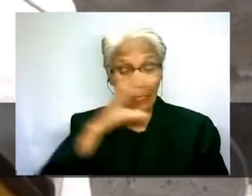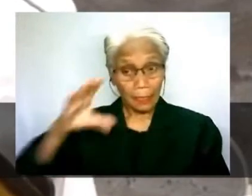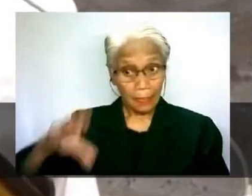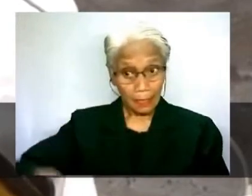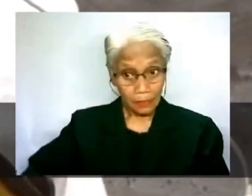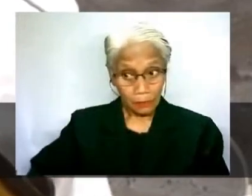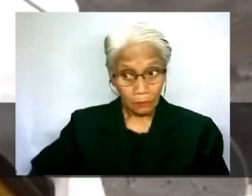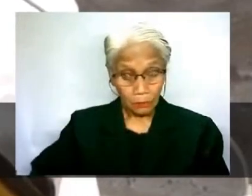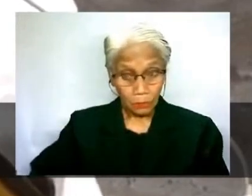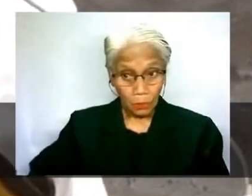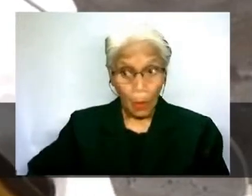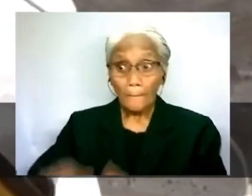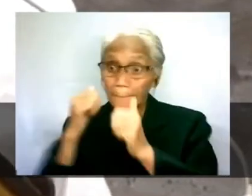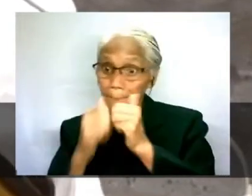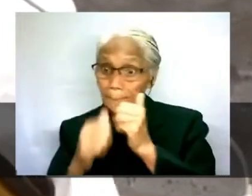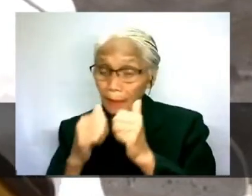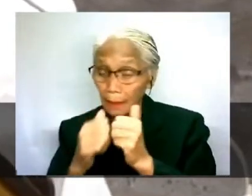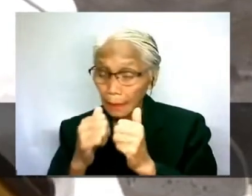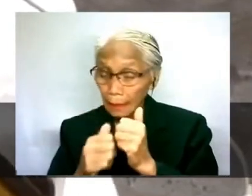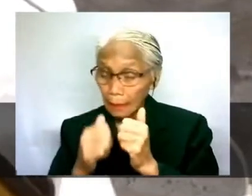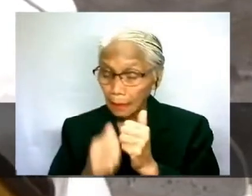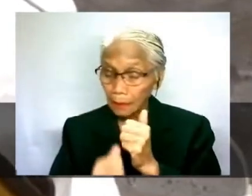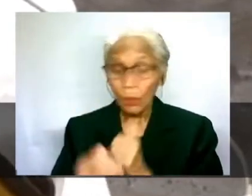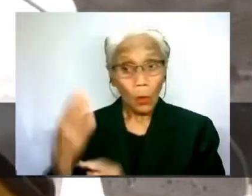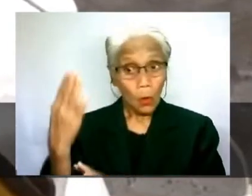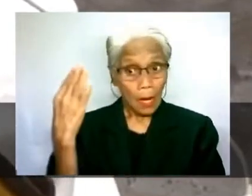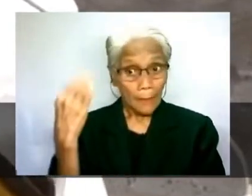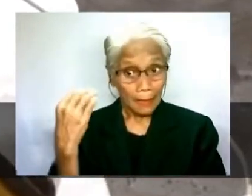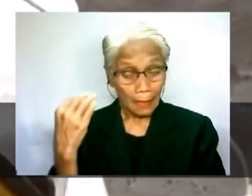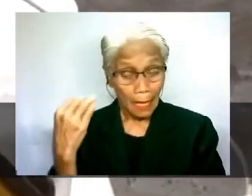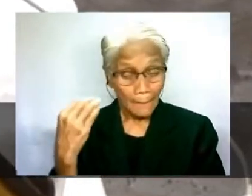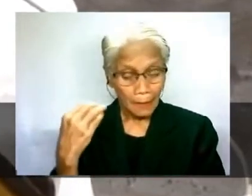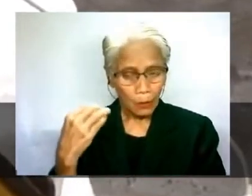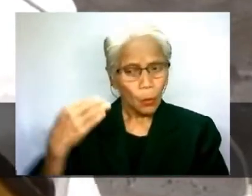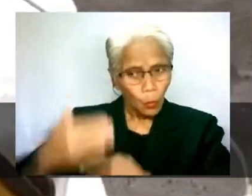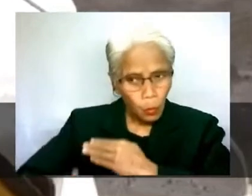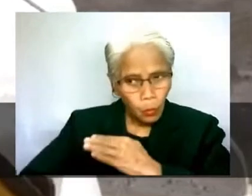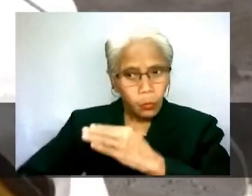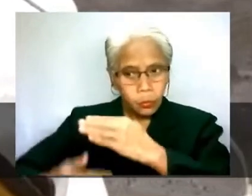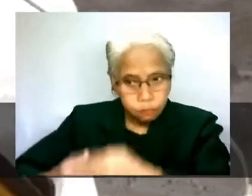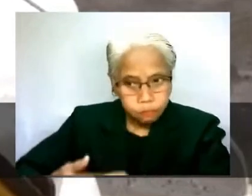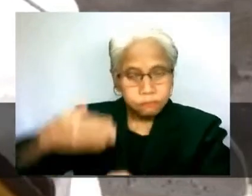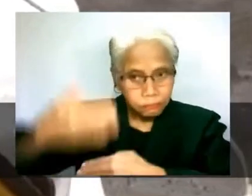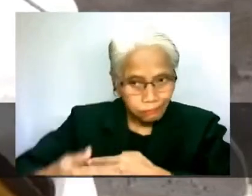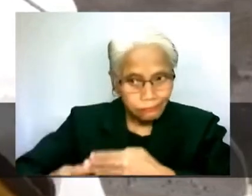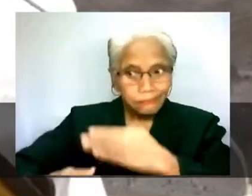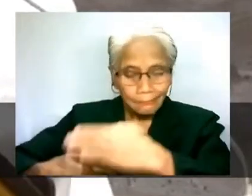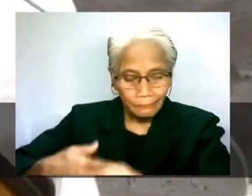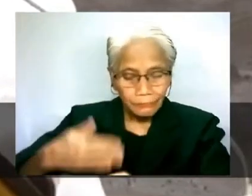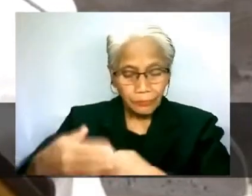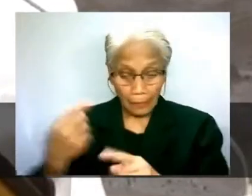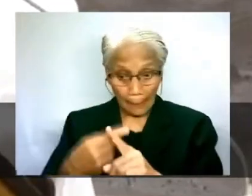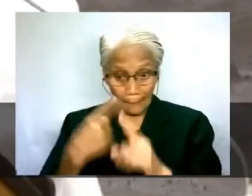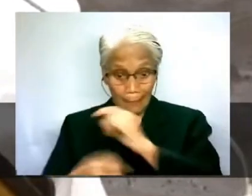makatuwid, 14 ang salin lahi mula kay Abraham hanggang kay